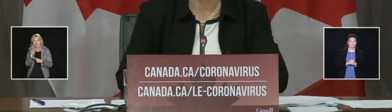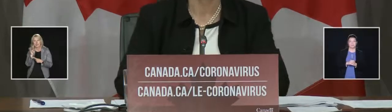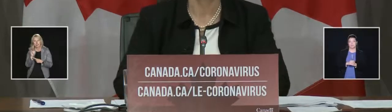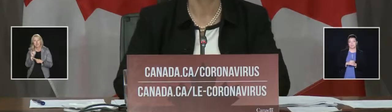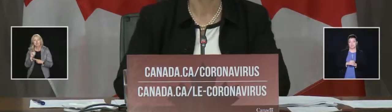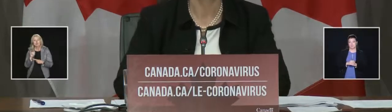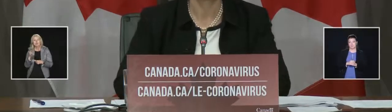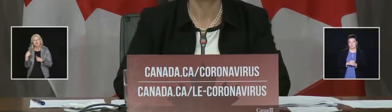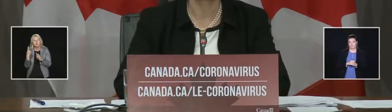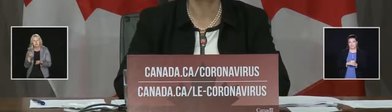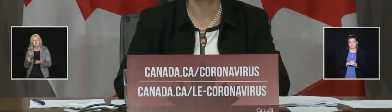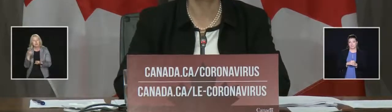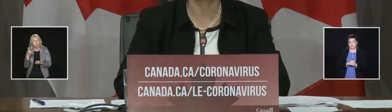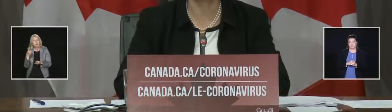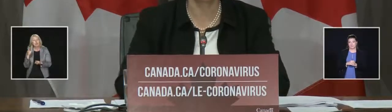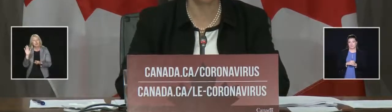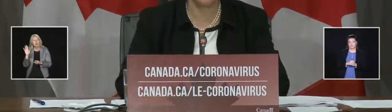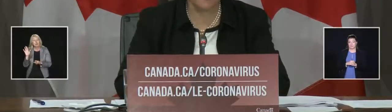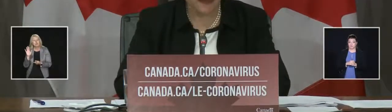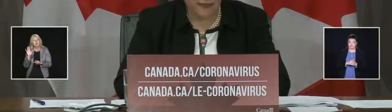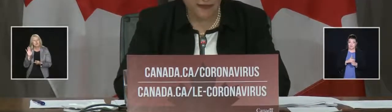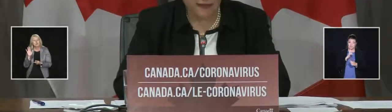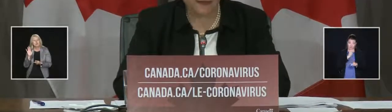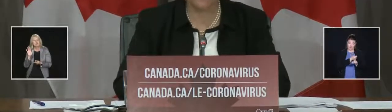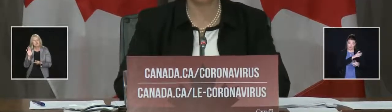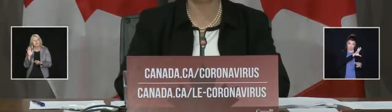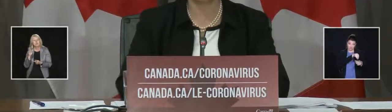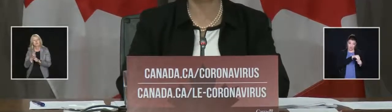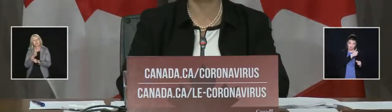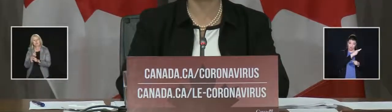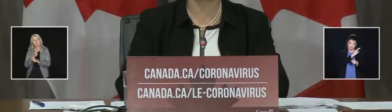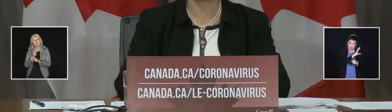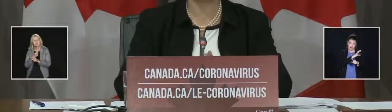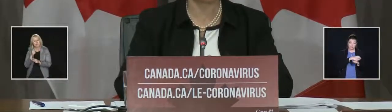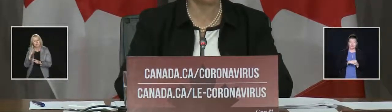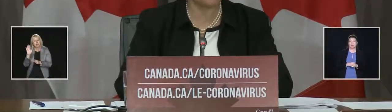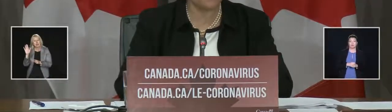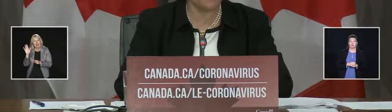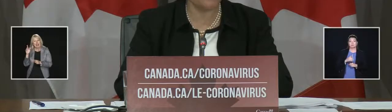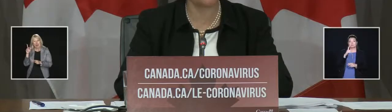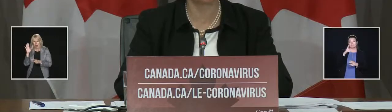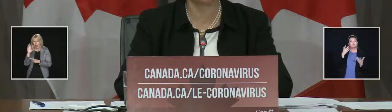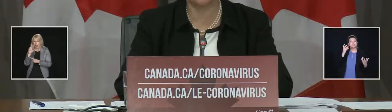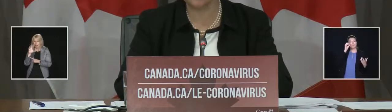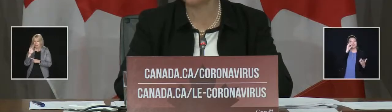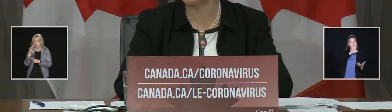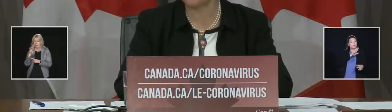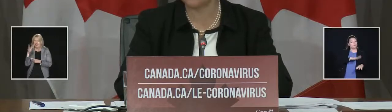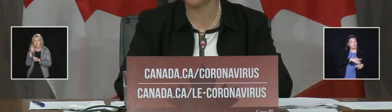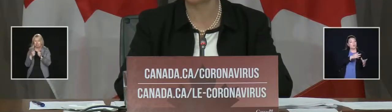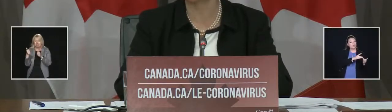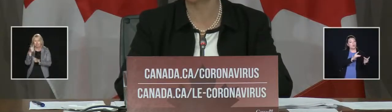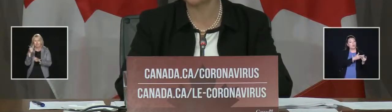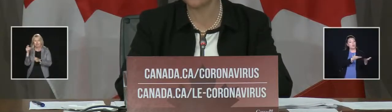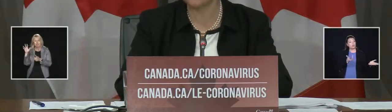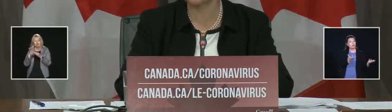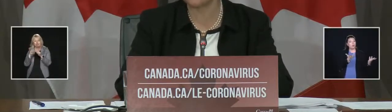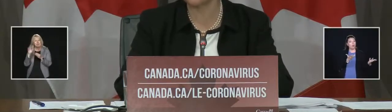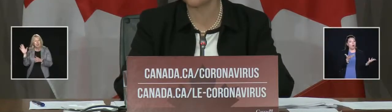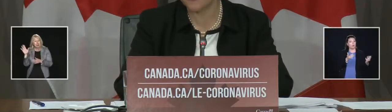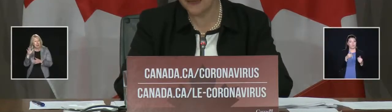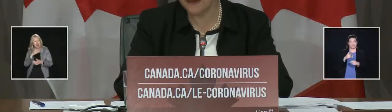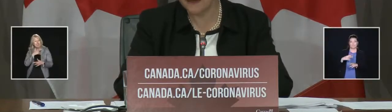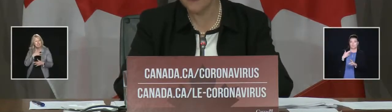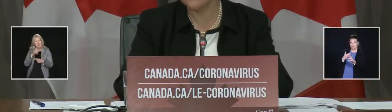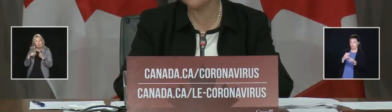un officiel de la GRC? J'étais très claire et la position de notre gouvernement est très,